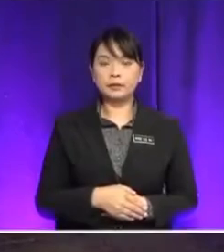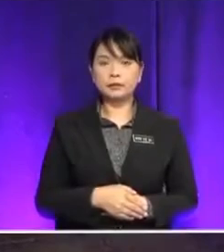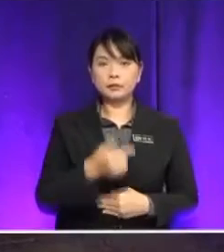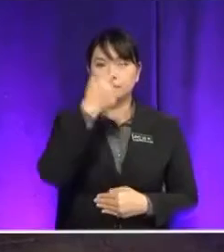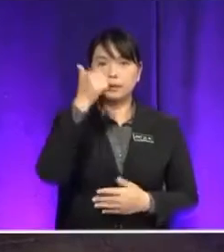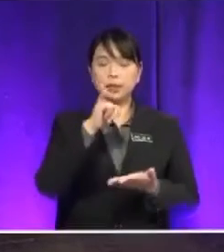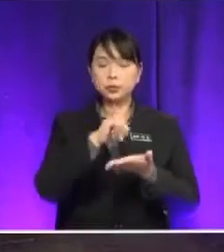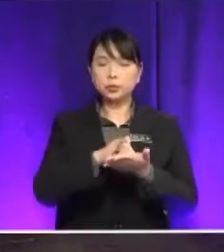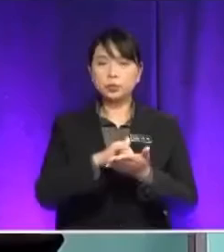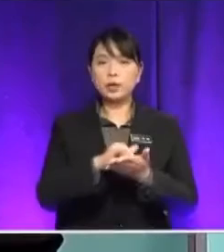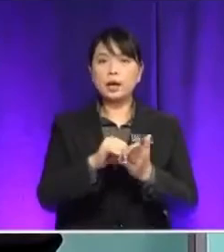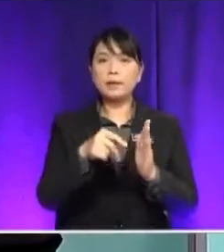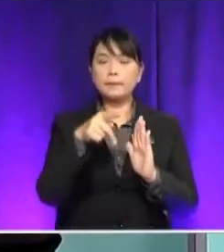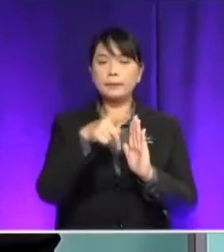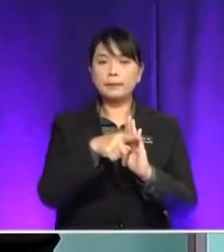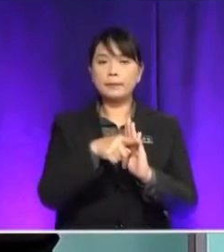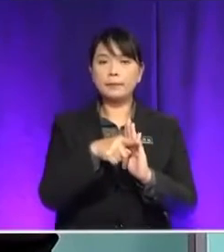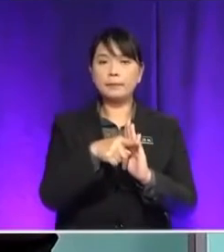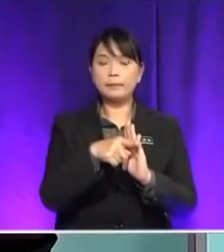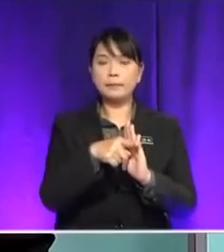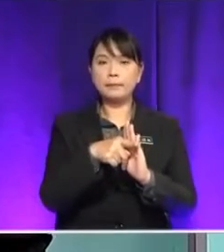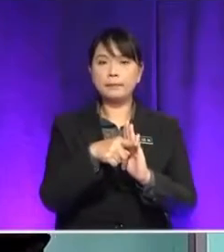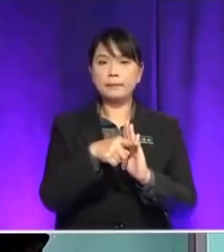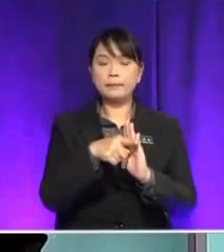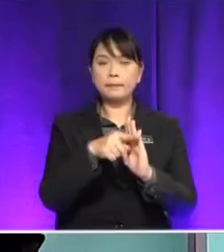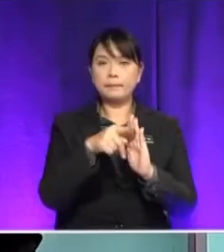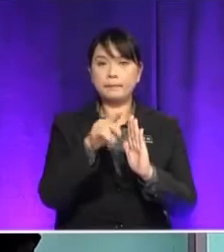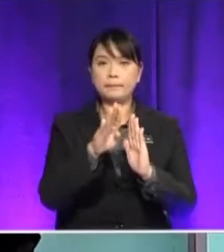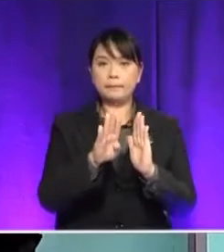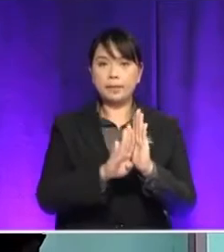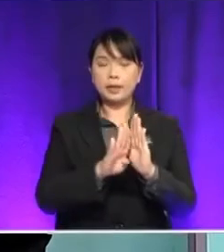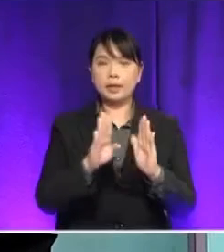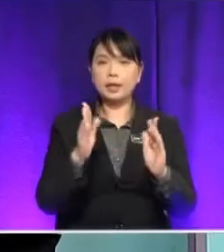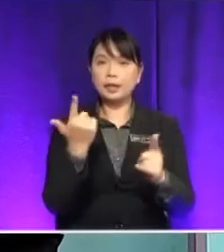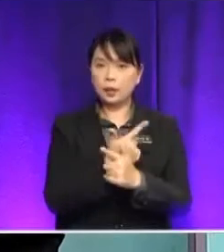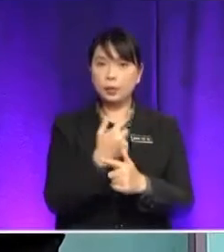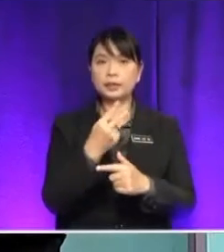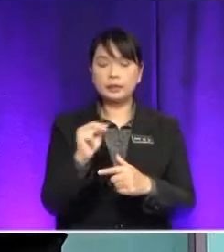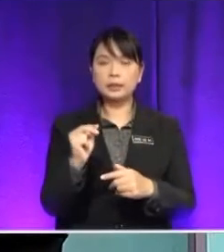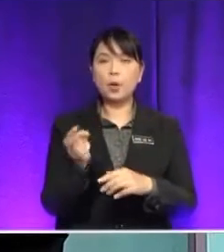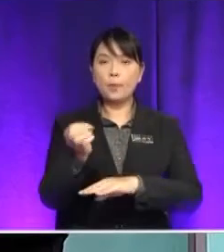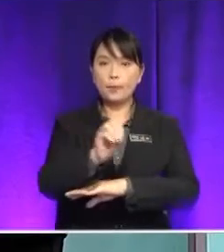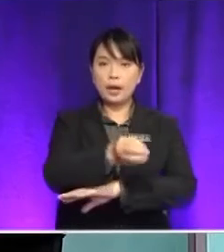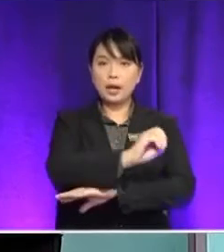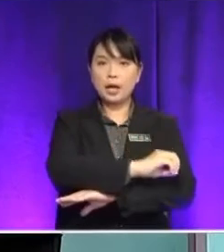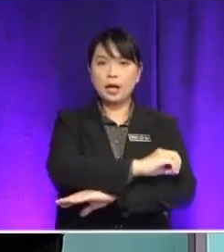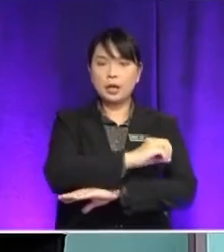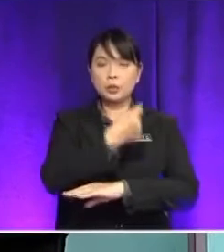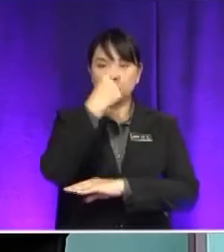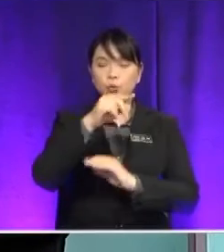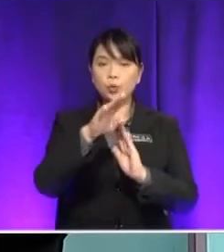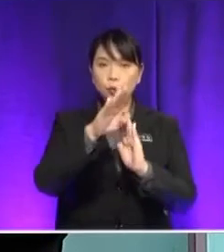kita Panggil Kalau bahasa Inggrisnya dipanggil Bung dipanggil penghalang dekat Pelabuhan Mas satunya adalah untuk